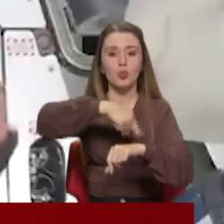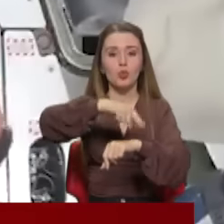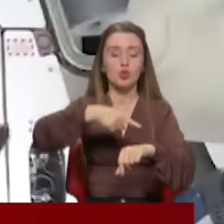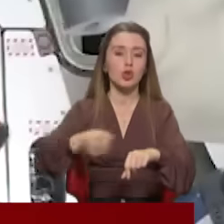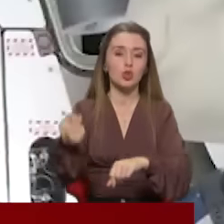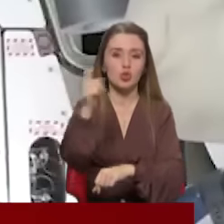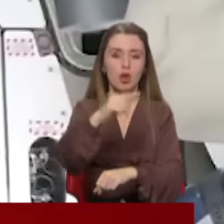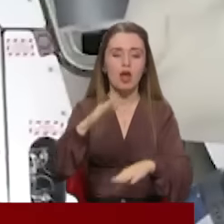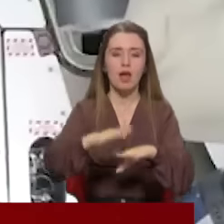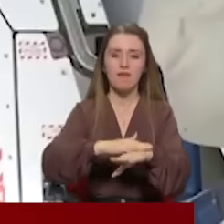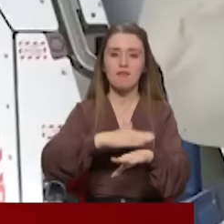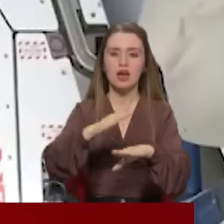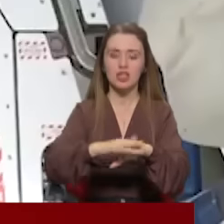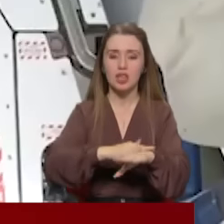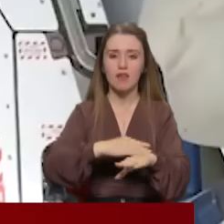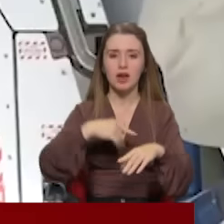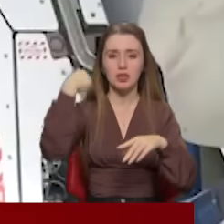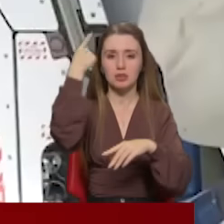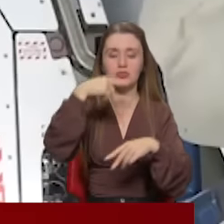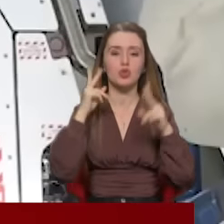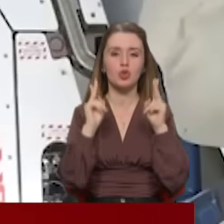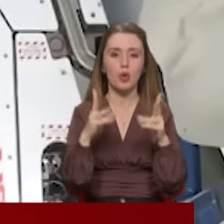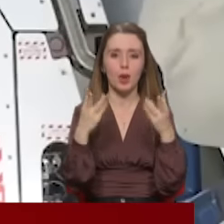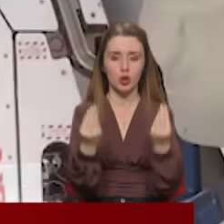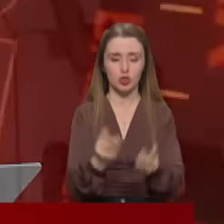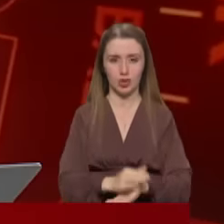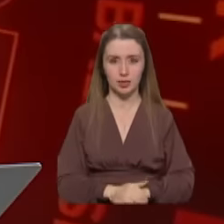sonunda yavaş yavaş eski görünümüne kavuşacak.